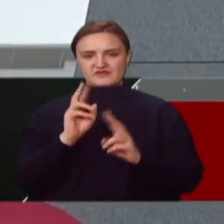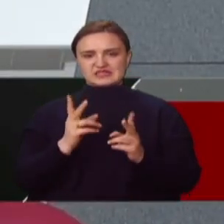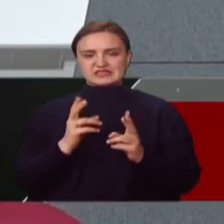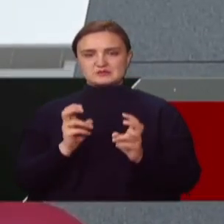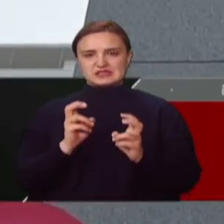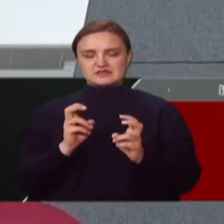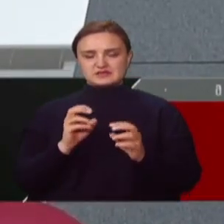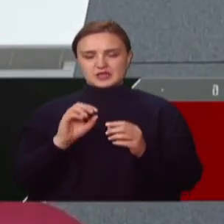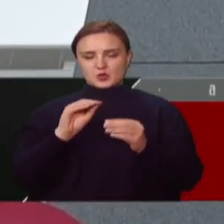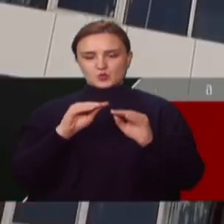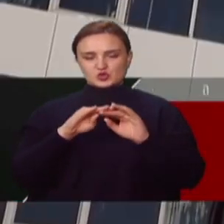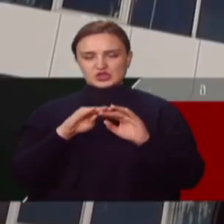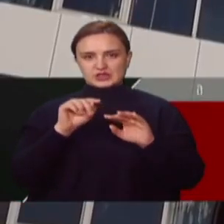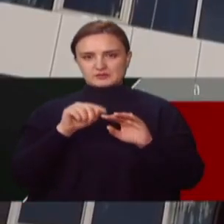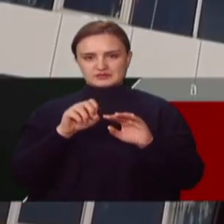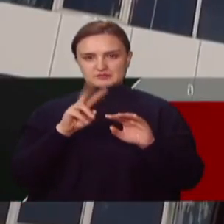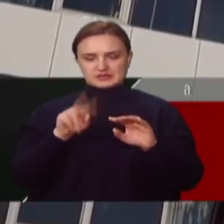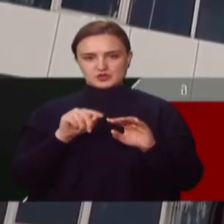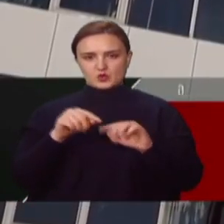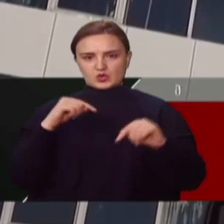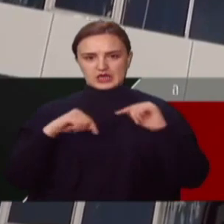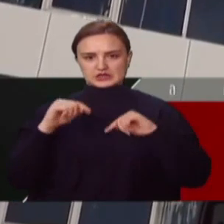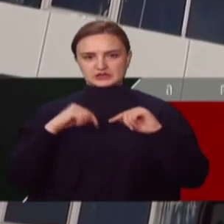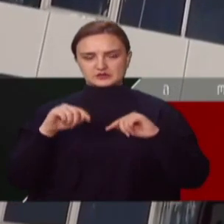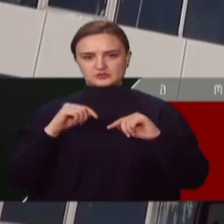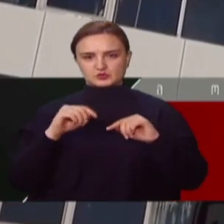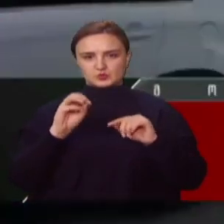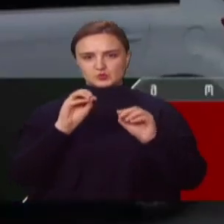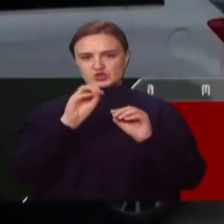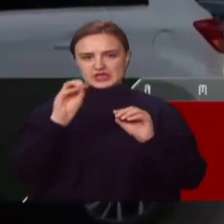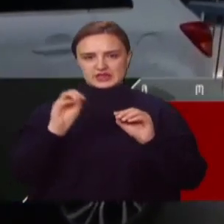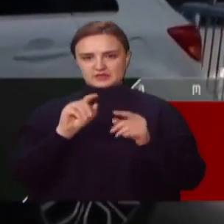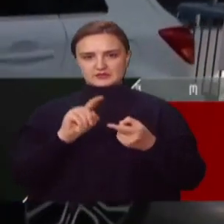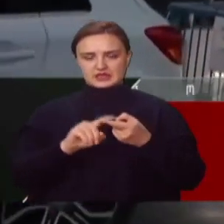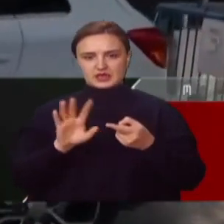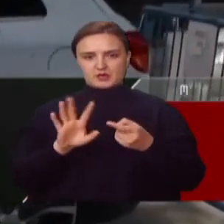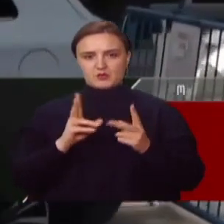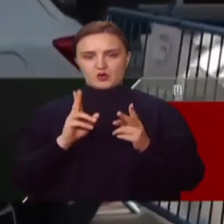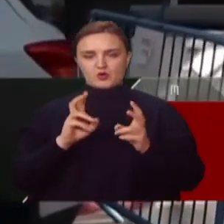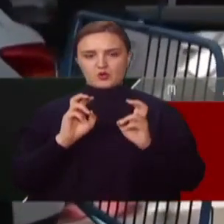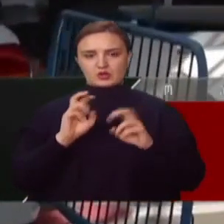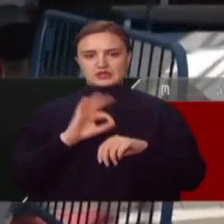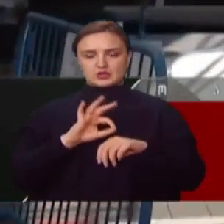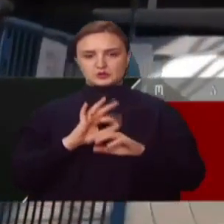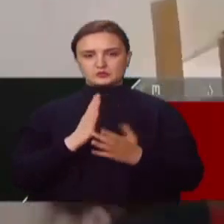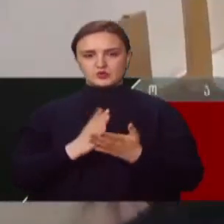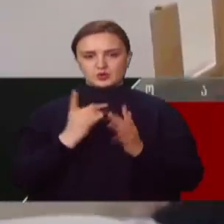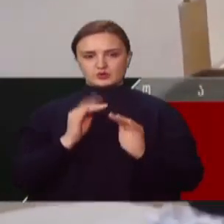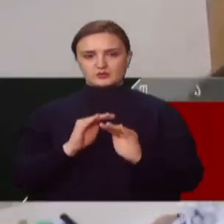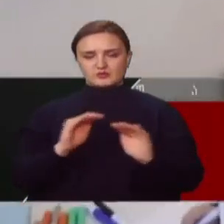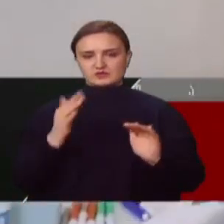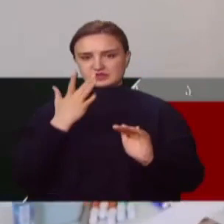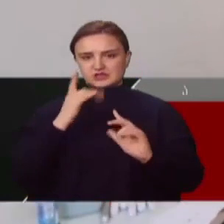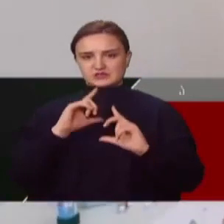უჯრედებზე დამიზნებითი თერაპია, რომელიც ორგანიზმის ჯანსაღ უჯრედებს არეხება. ონკოლოგიური დიაგნოზის მქონე ბავშვების